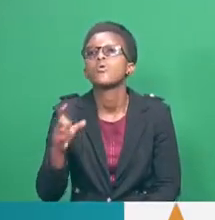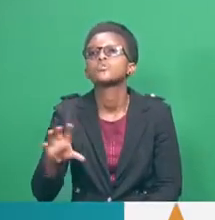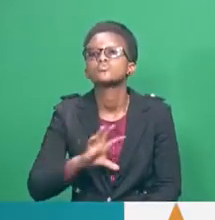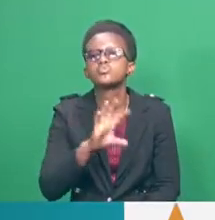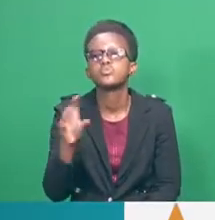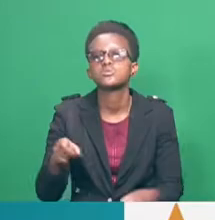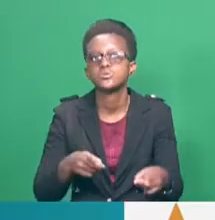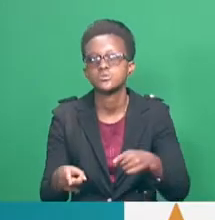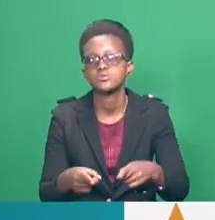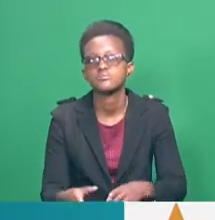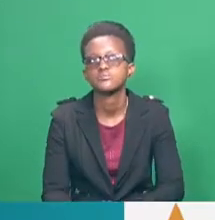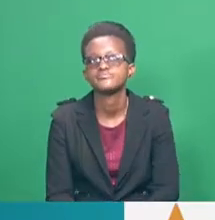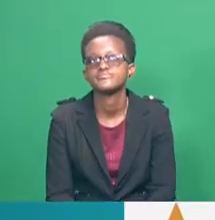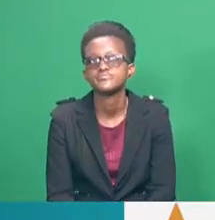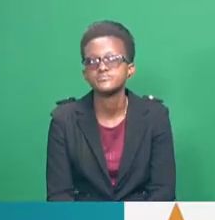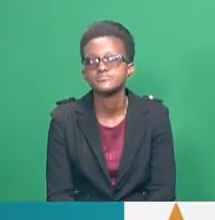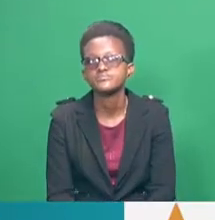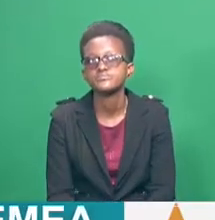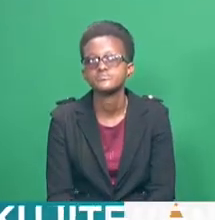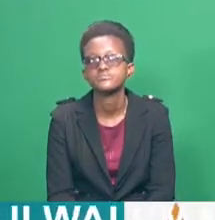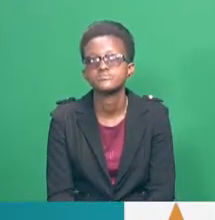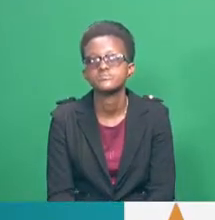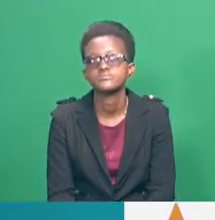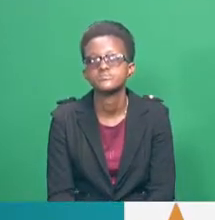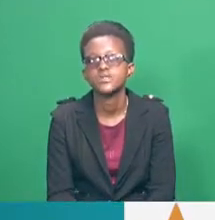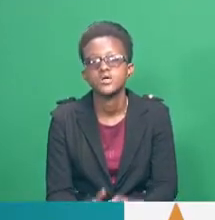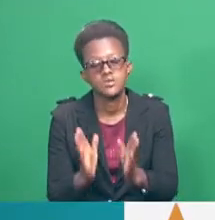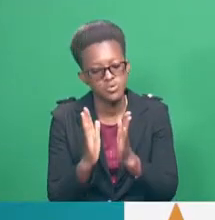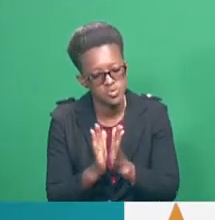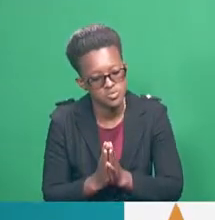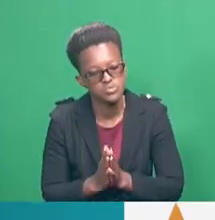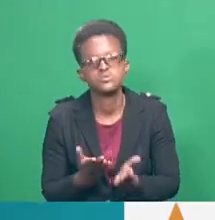ujumla. Nashukuru walionipa baiskeli.